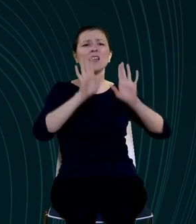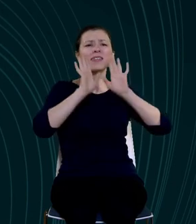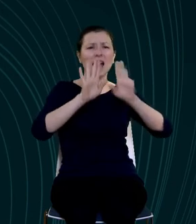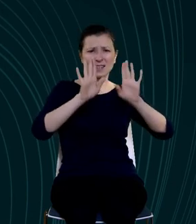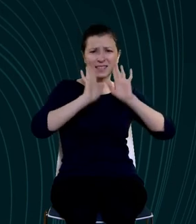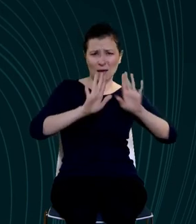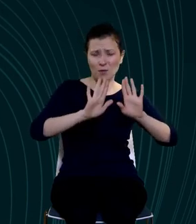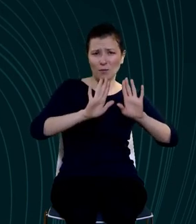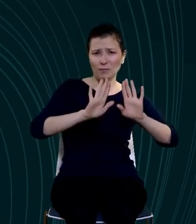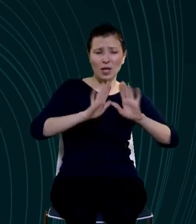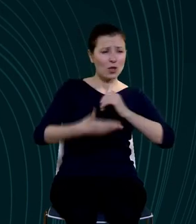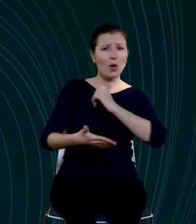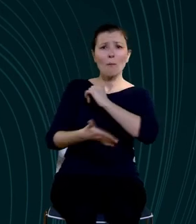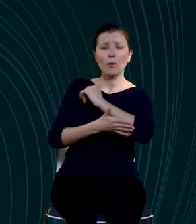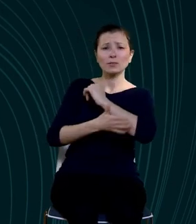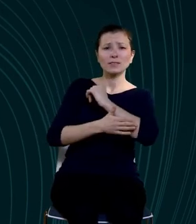takiego